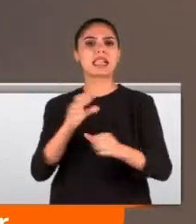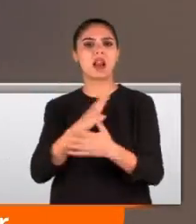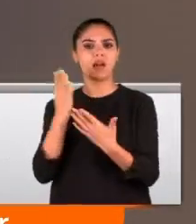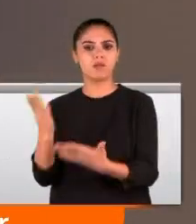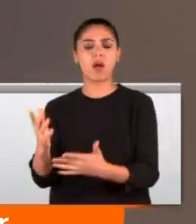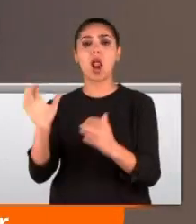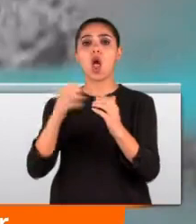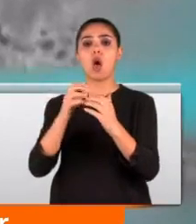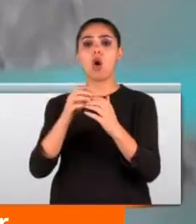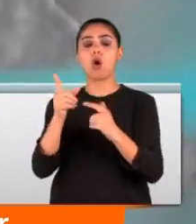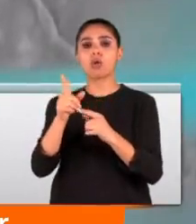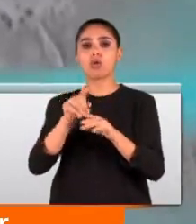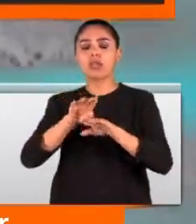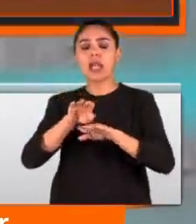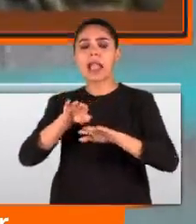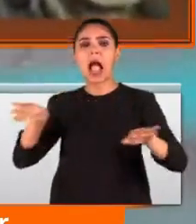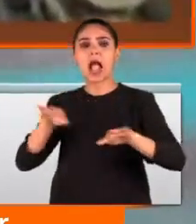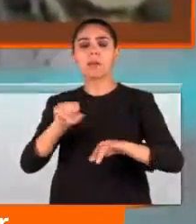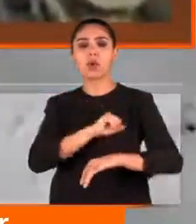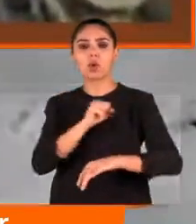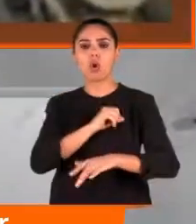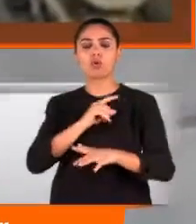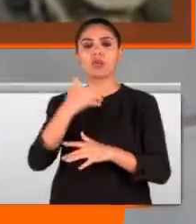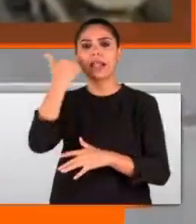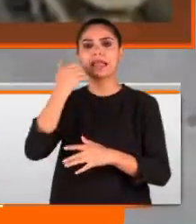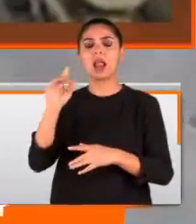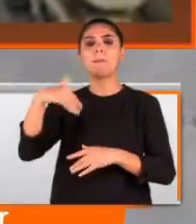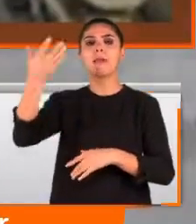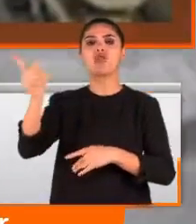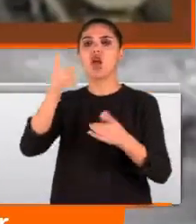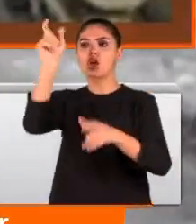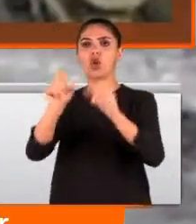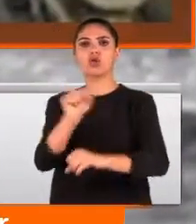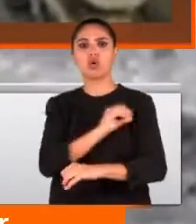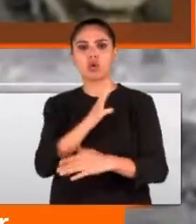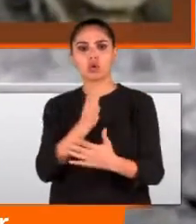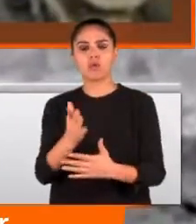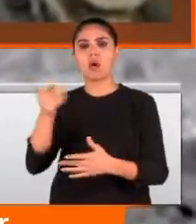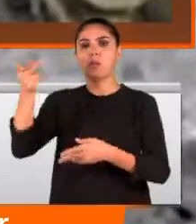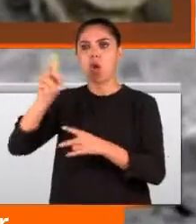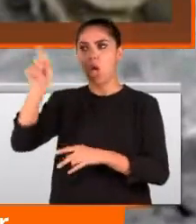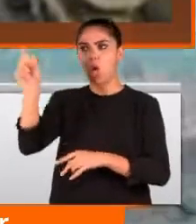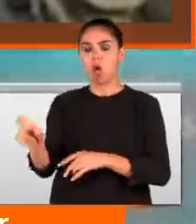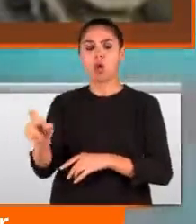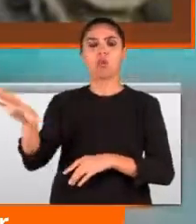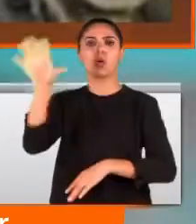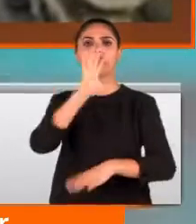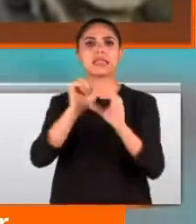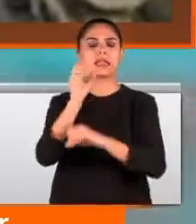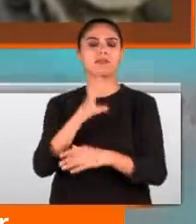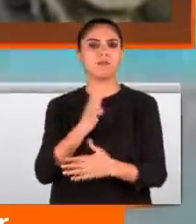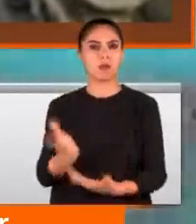çözülmenin hızlanmasından korkan sözde yöneticiler paniğe kapıldı. Karaaslan'ın ölümü alt kadrolardan gizlenmeye